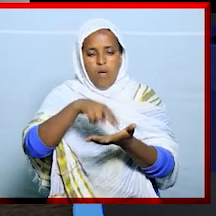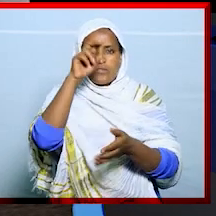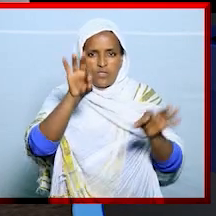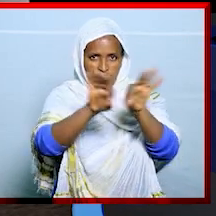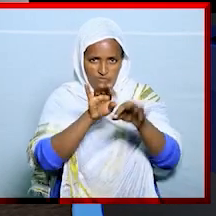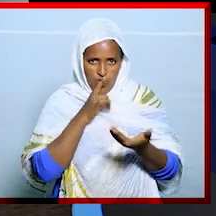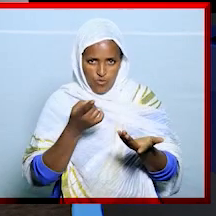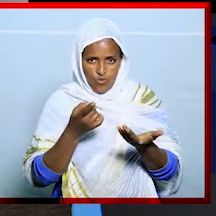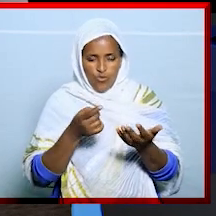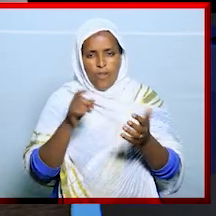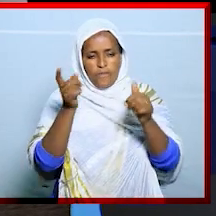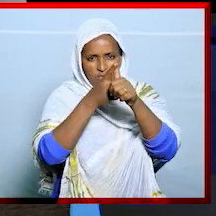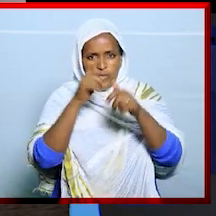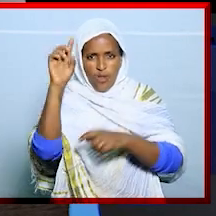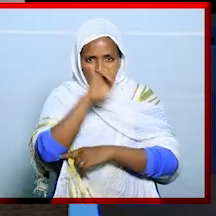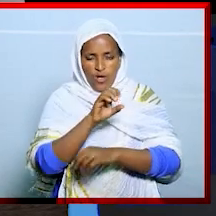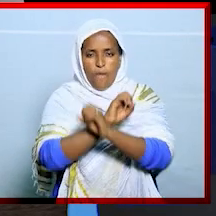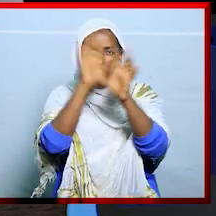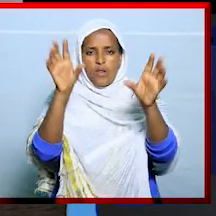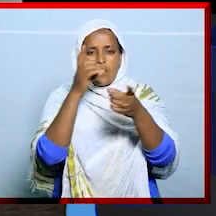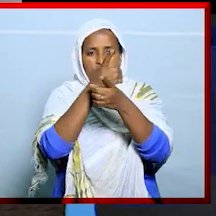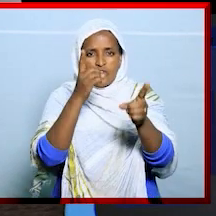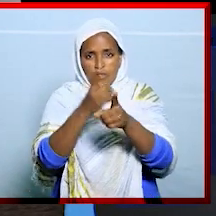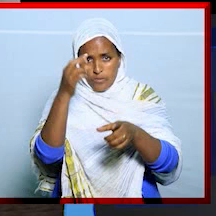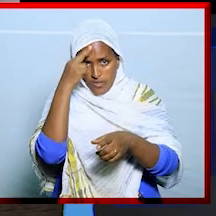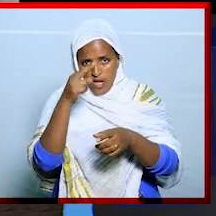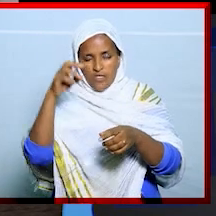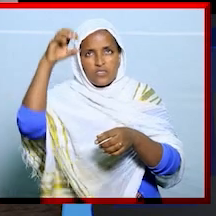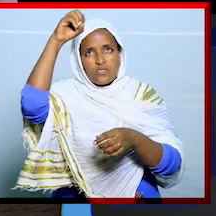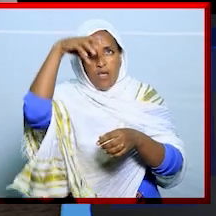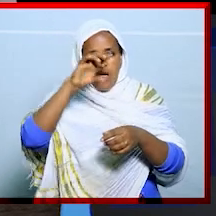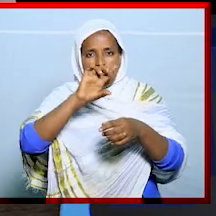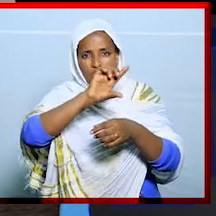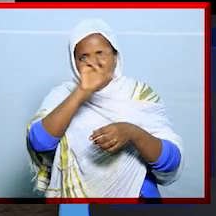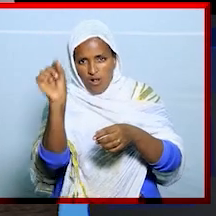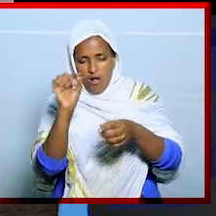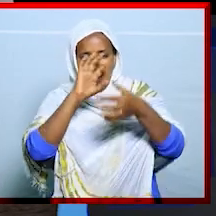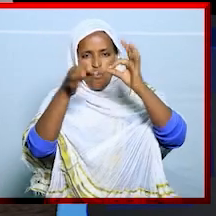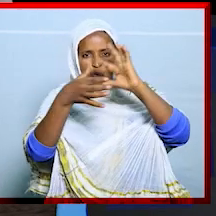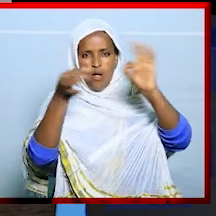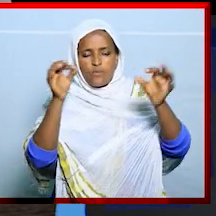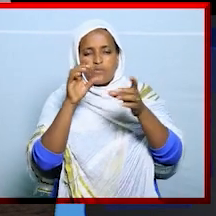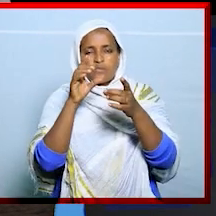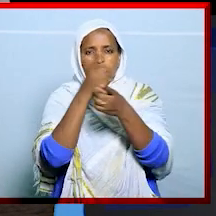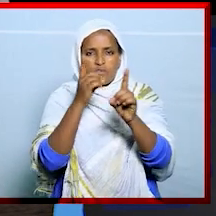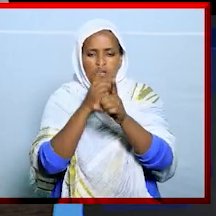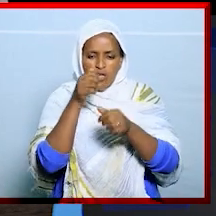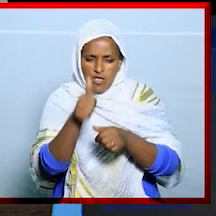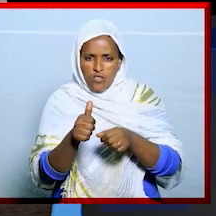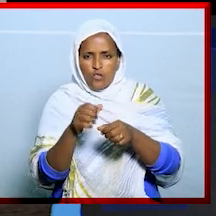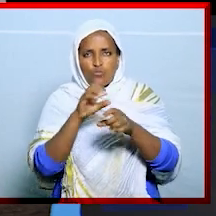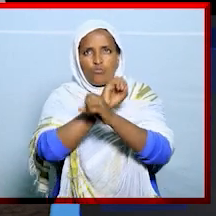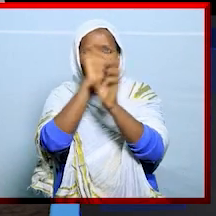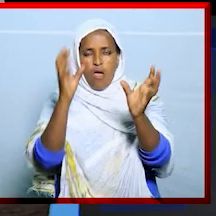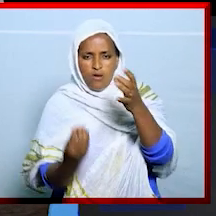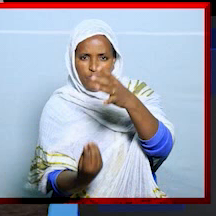የሚለውን ጥያቄ ማንሳት አስፈላጊ ነው። እንግዲህ ብርሃን በመጀመሪያው ቀን የተፈጠረ ስለሆነ ፀሐይ፣ ጨረቃና ከዋክብት የተፈጠሩት